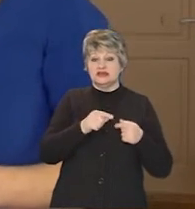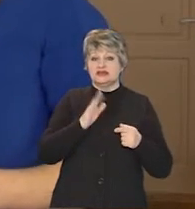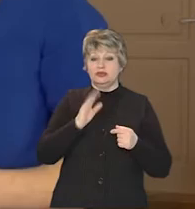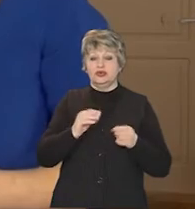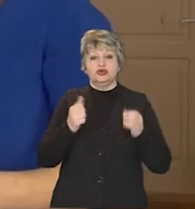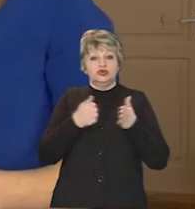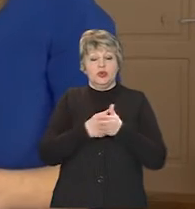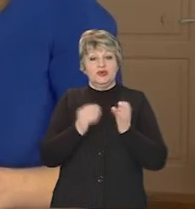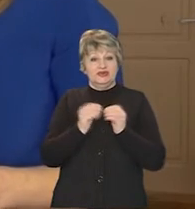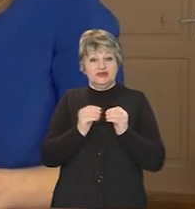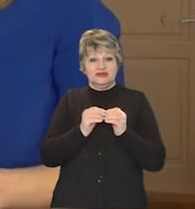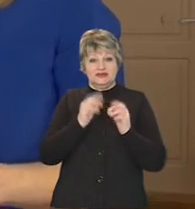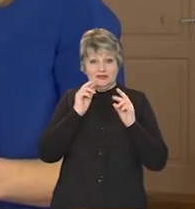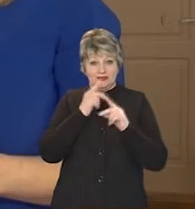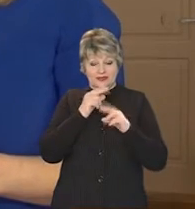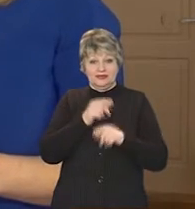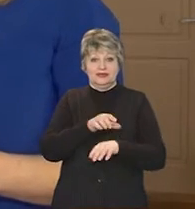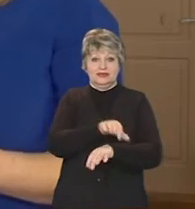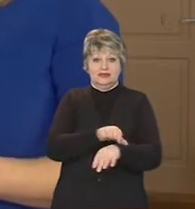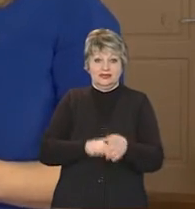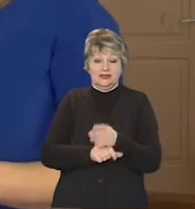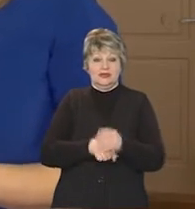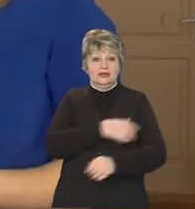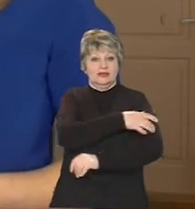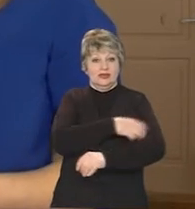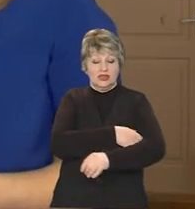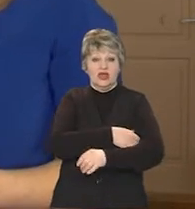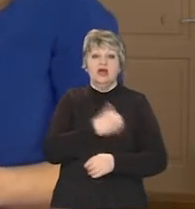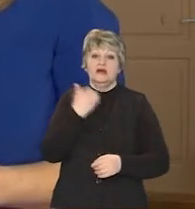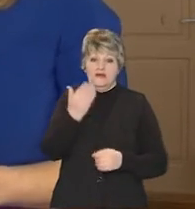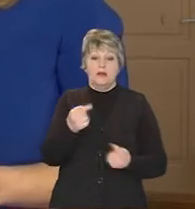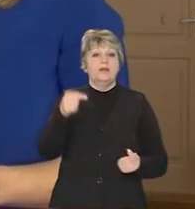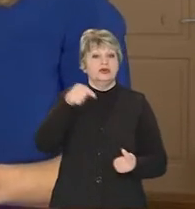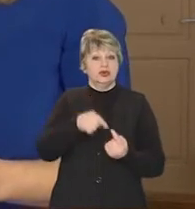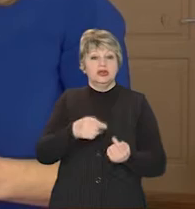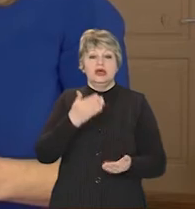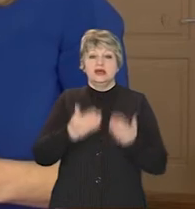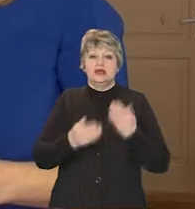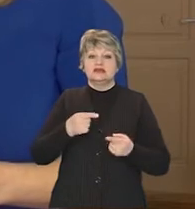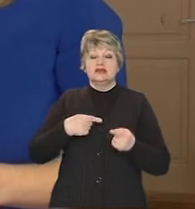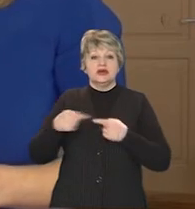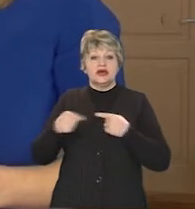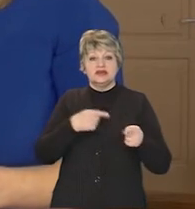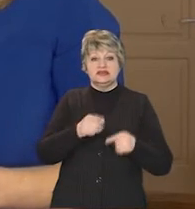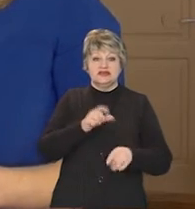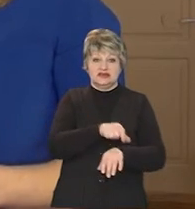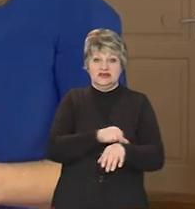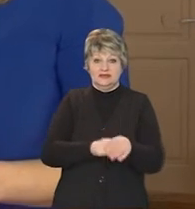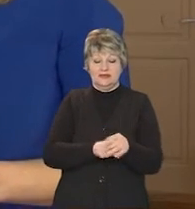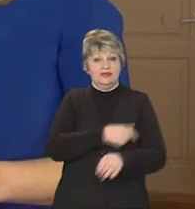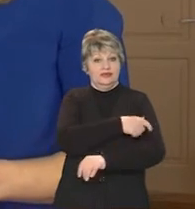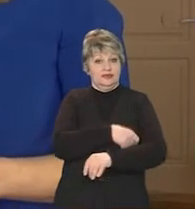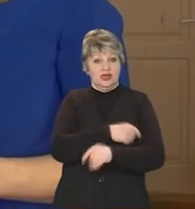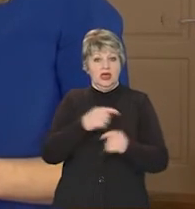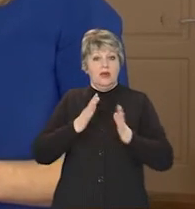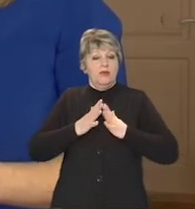будет до 10 единиц, значит запястник, ну тонометр на запястье, он вам подходит. Если же разница будет больше, то,